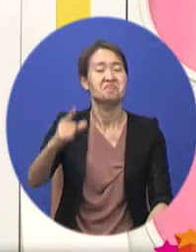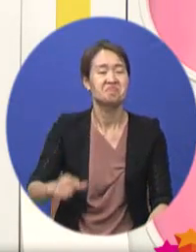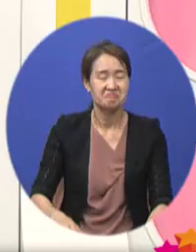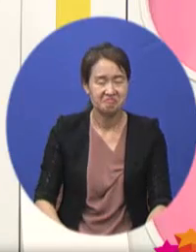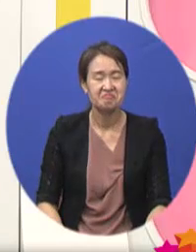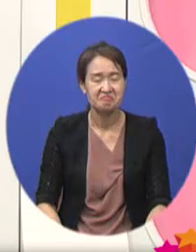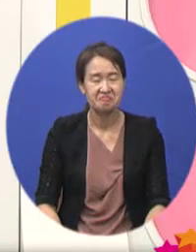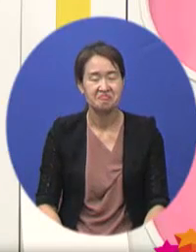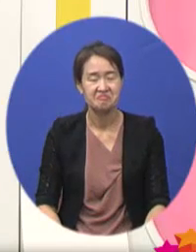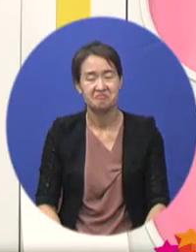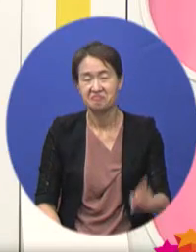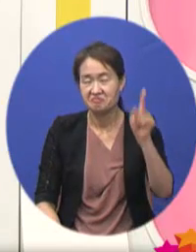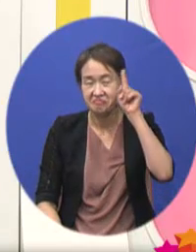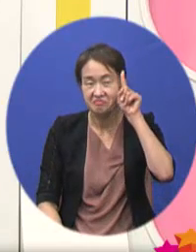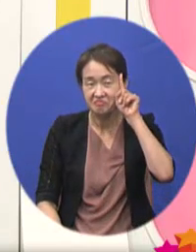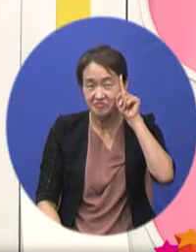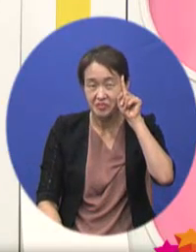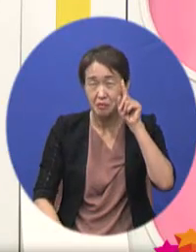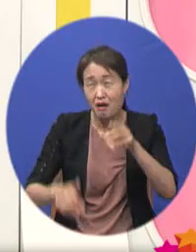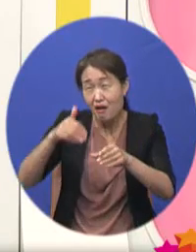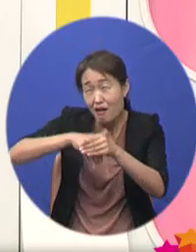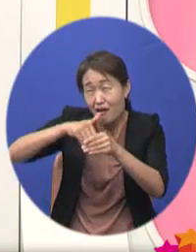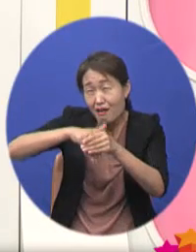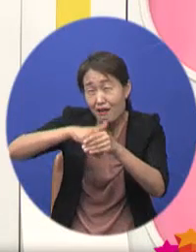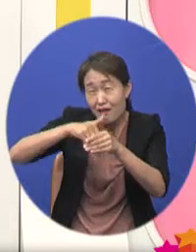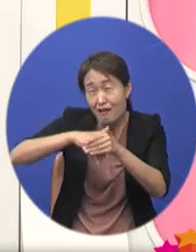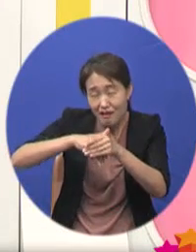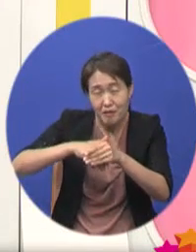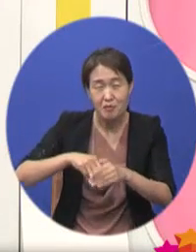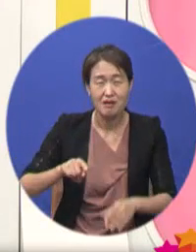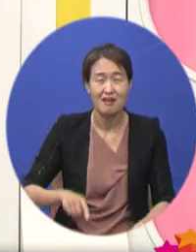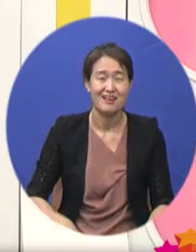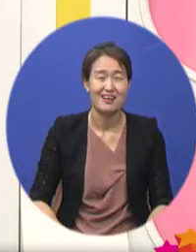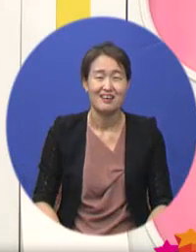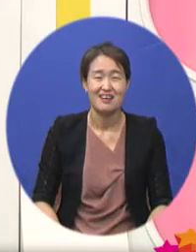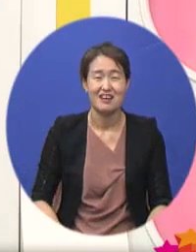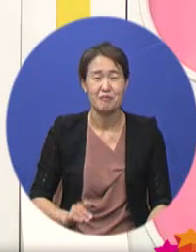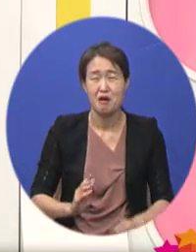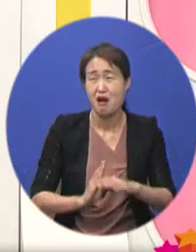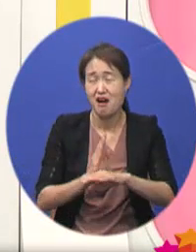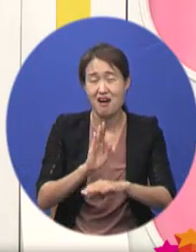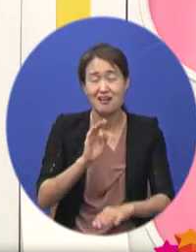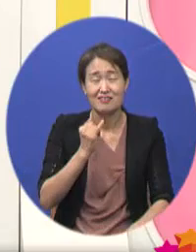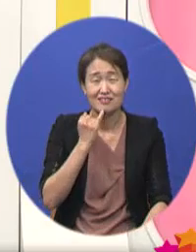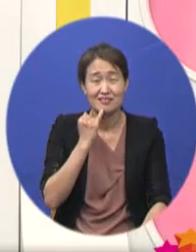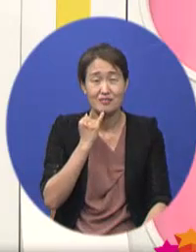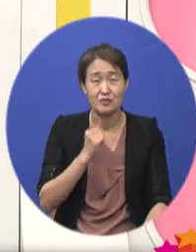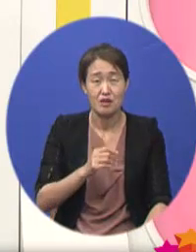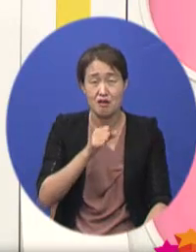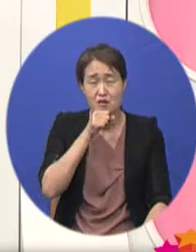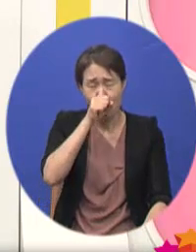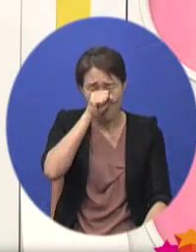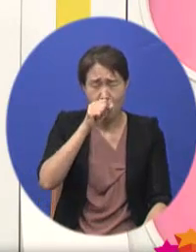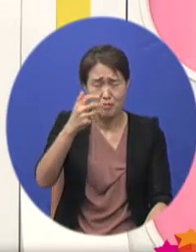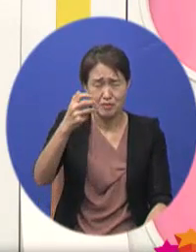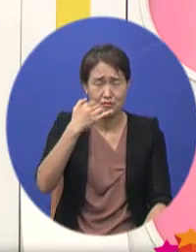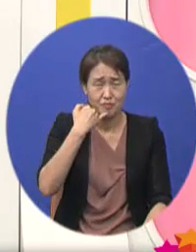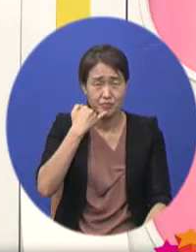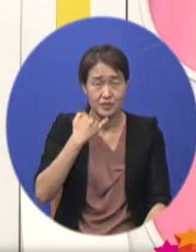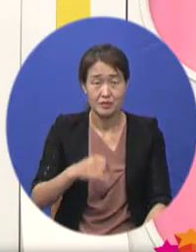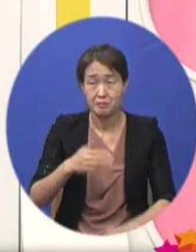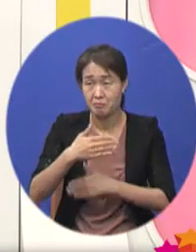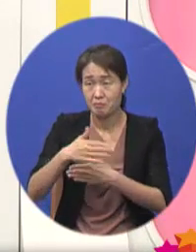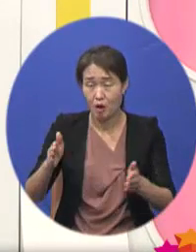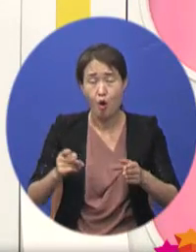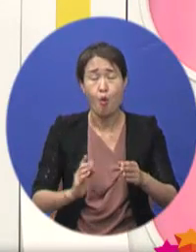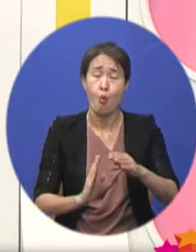100에서 뭐, 예. 뭐 투표하듯이 예. 반에서 훌쩍 넘었지 않습니까? 제 생각에서는. 아, 우수한 점수에 80점. 예, 반에서